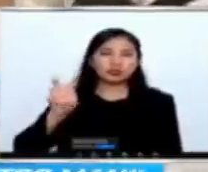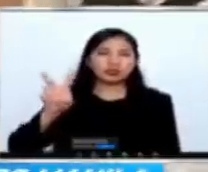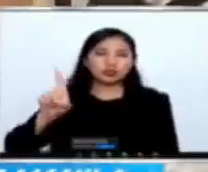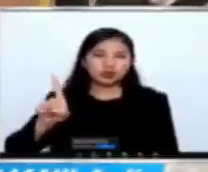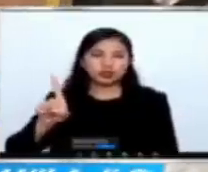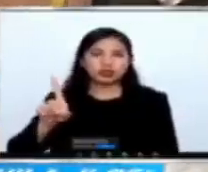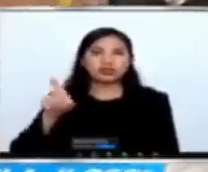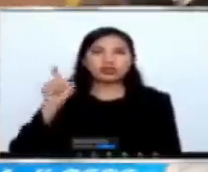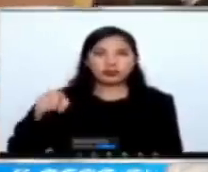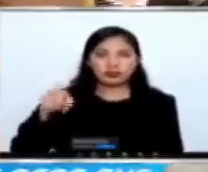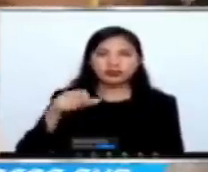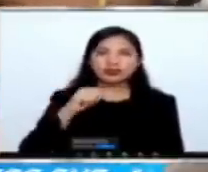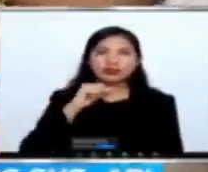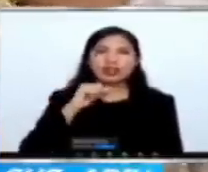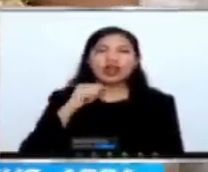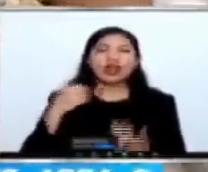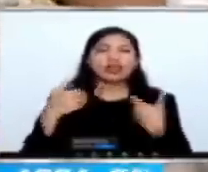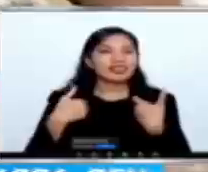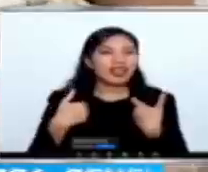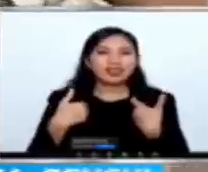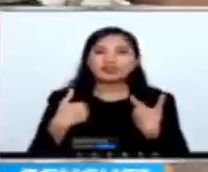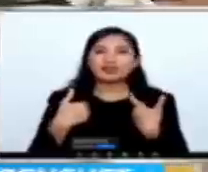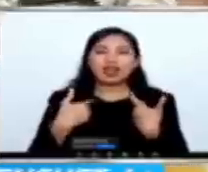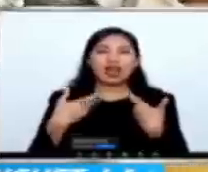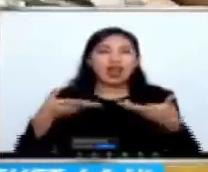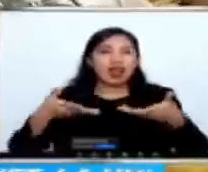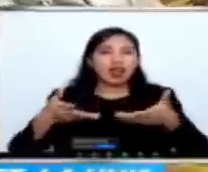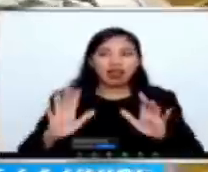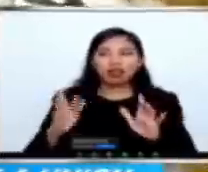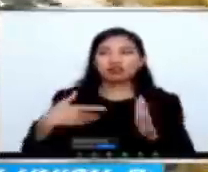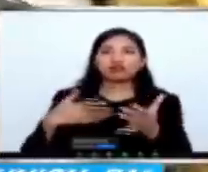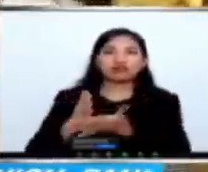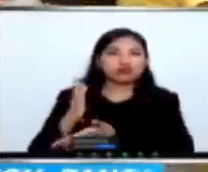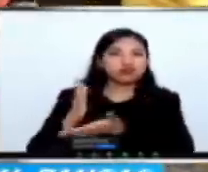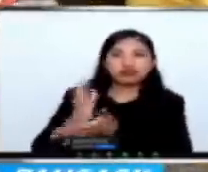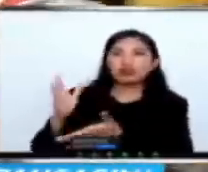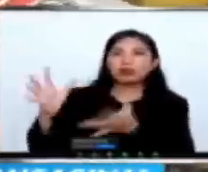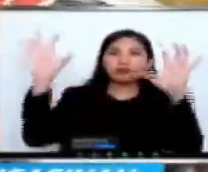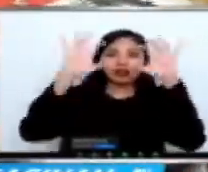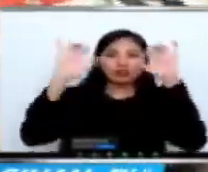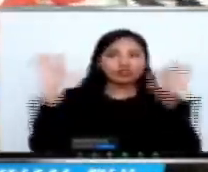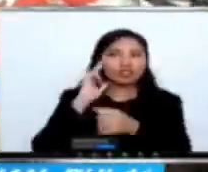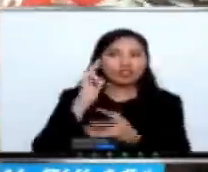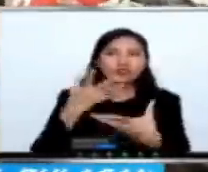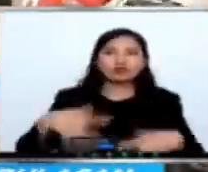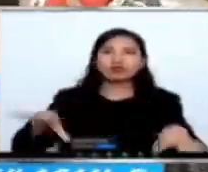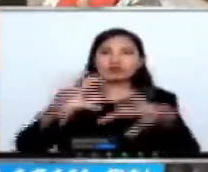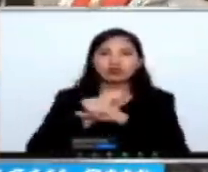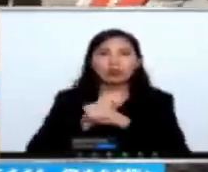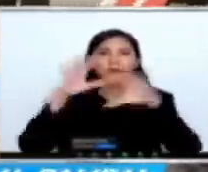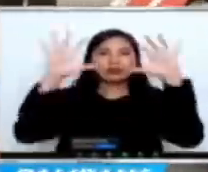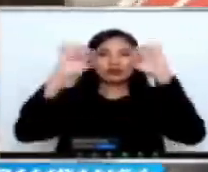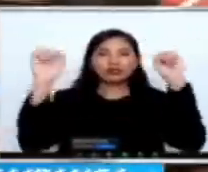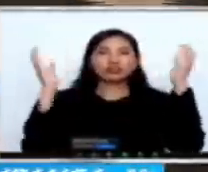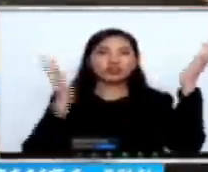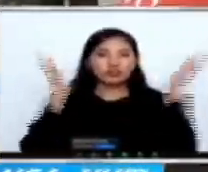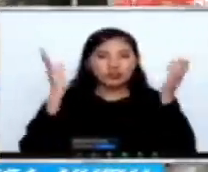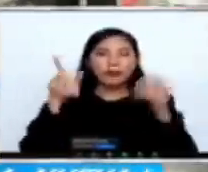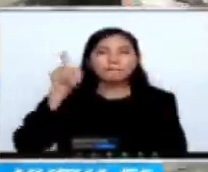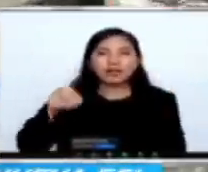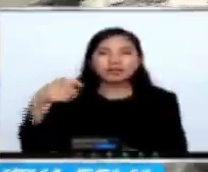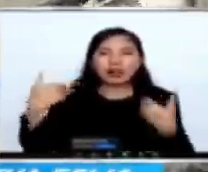Duterte pagkatapos ng kanyang termino sa susunod na taon. Patungkol ito sa pahayag ni Duterte na plano niyang